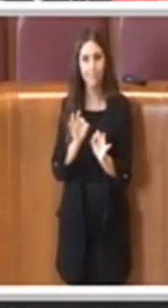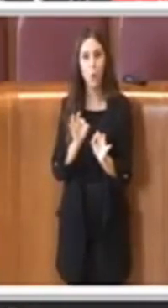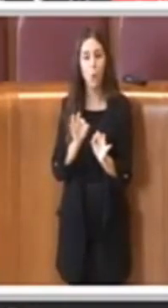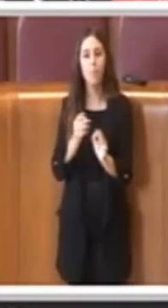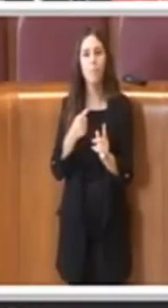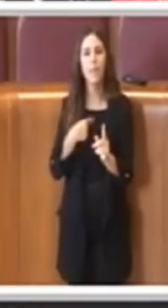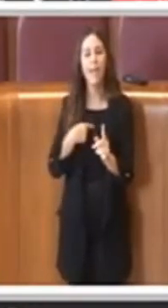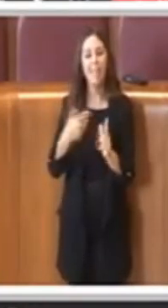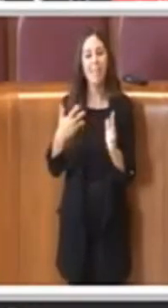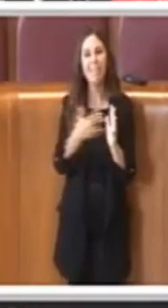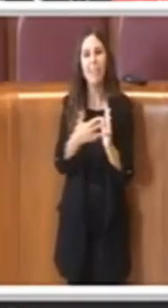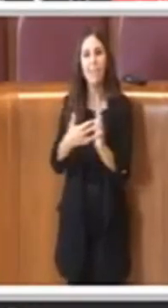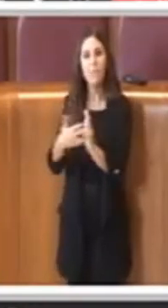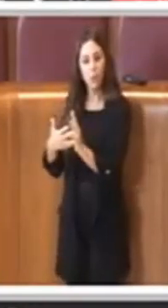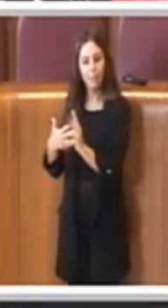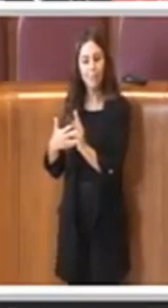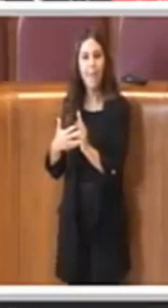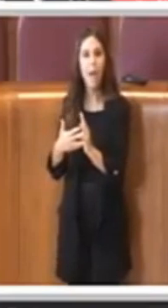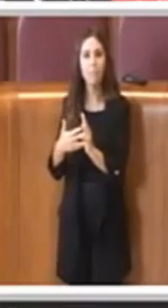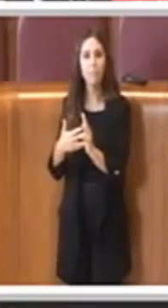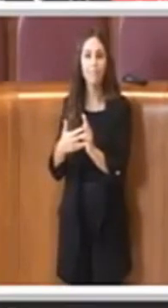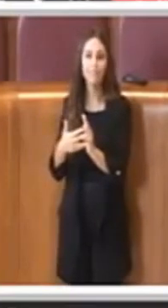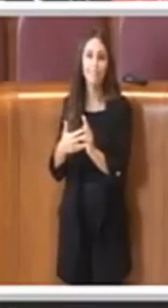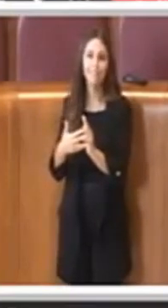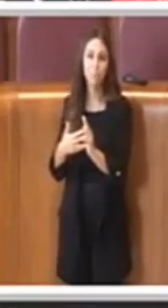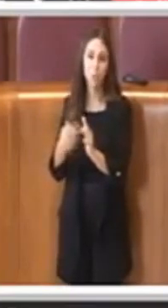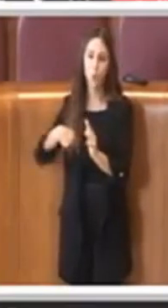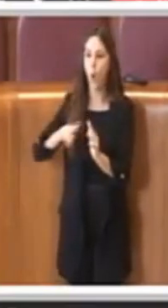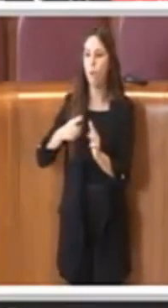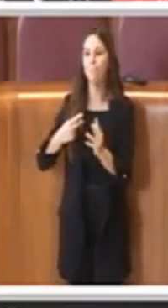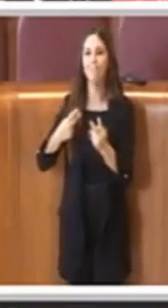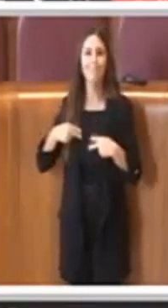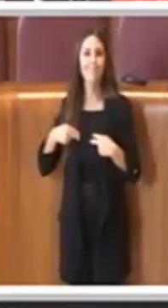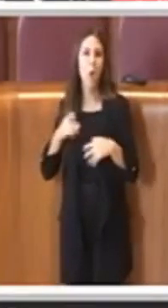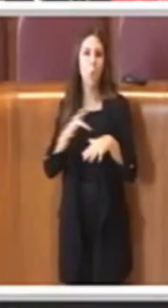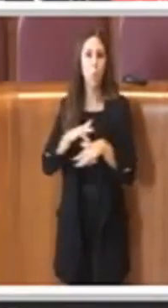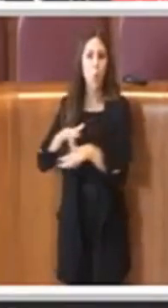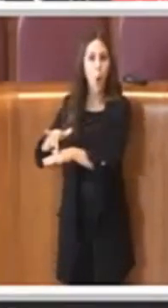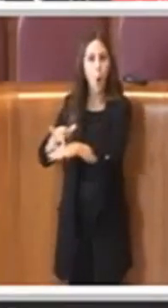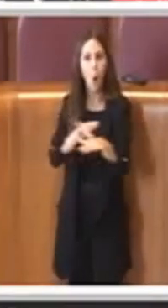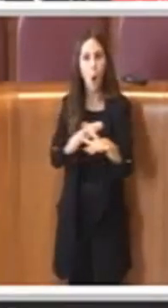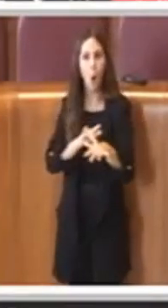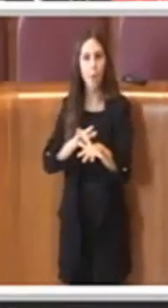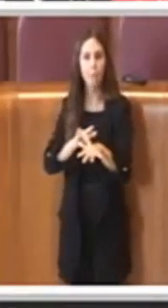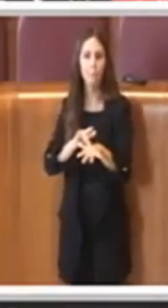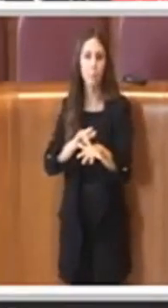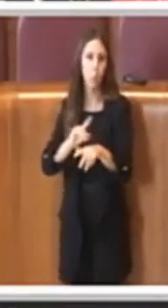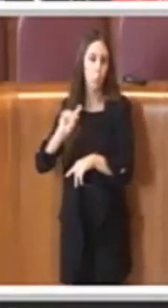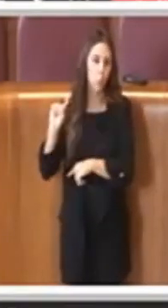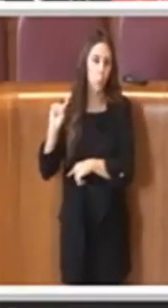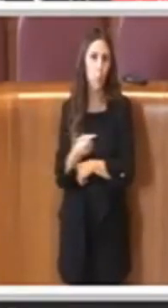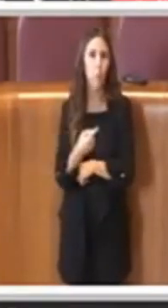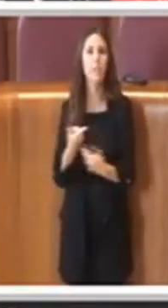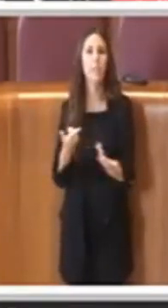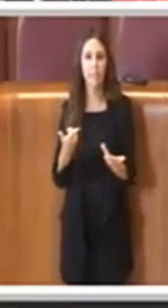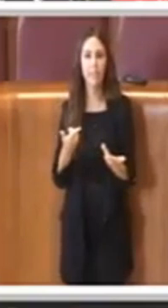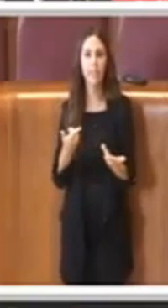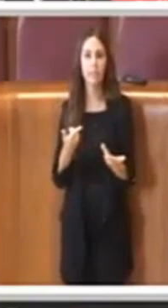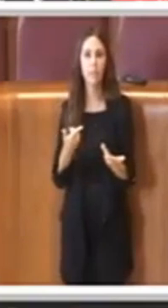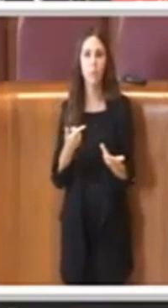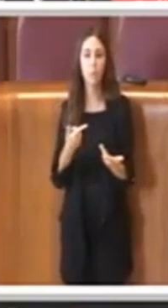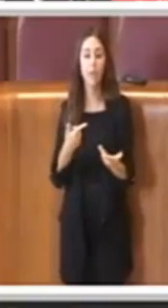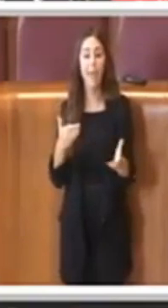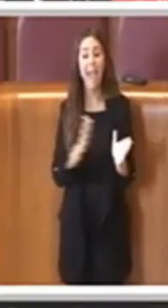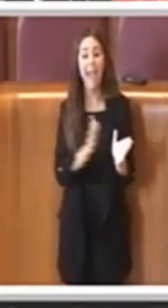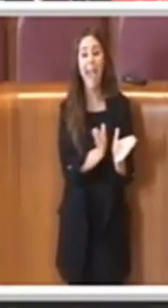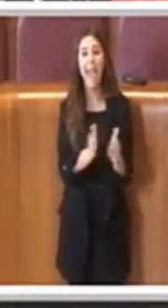delle difficoltà che stiamo vivendo tutti, che stanno vivendo in particolare tutte le